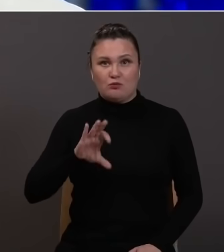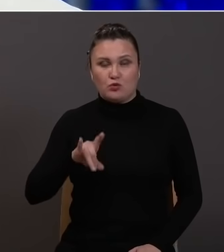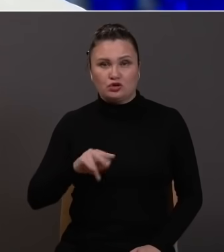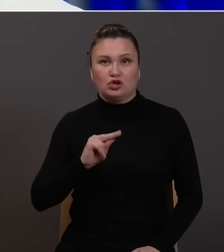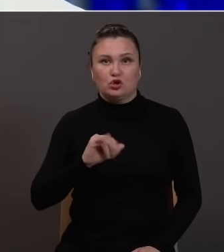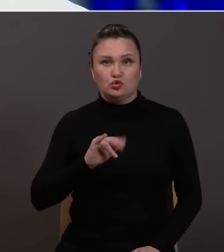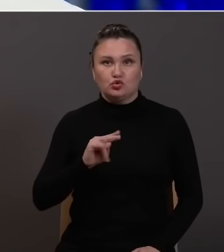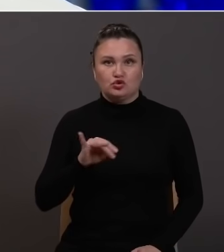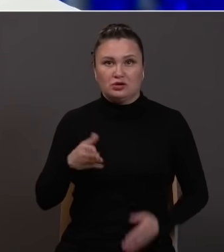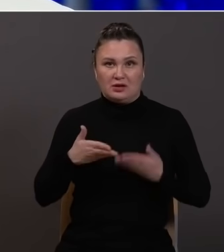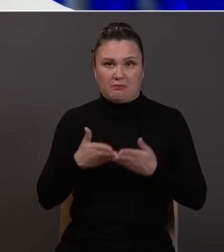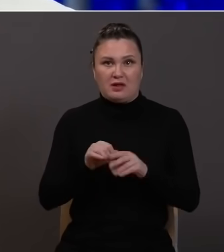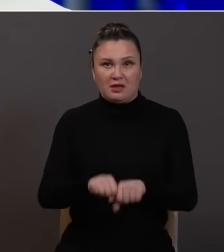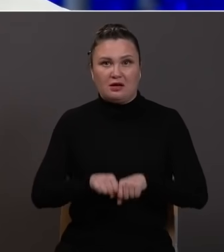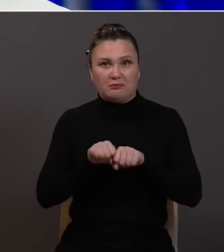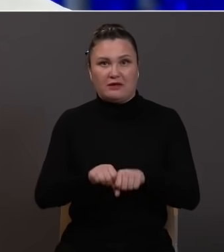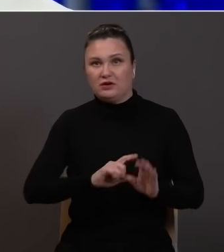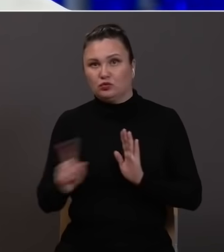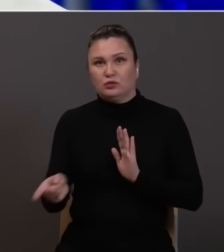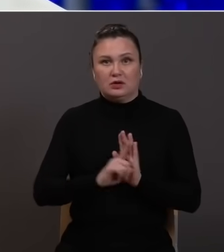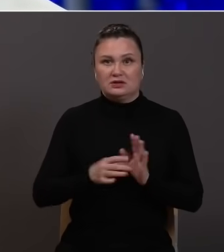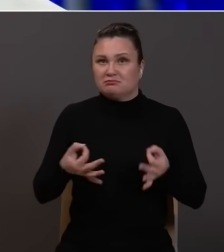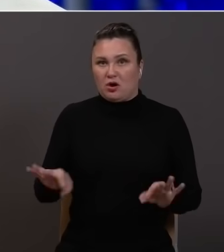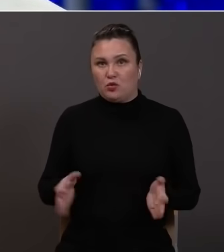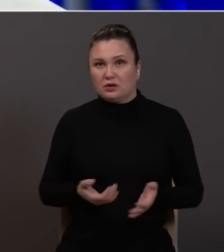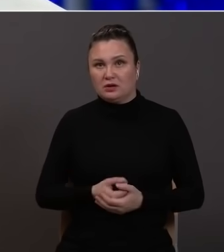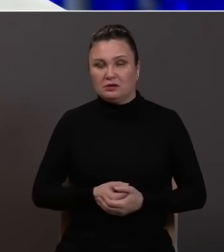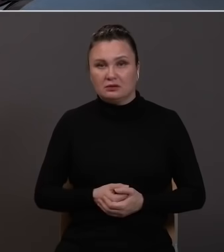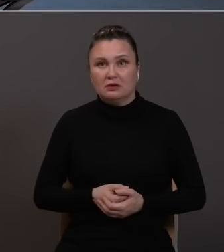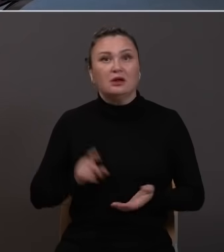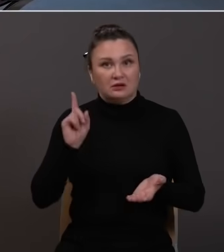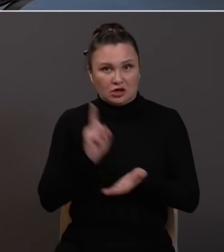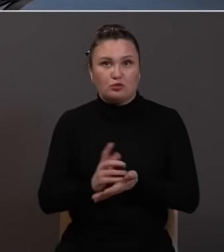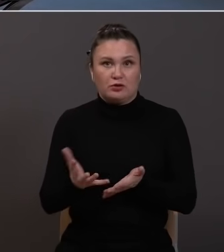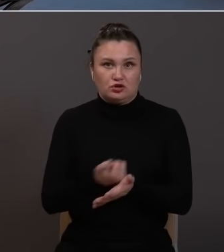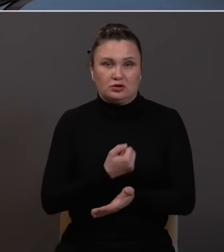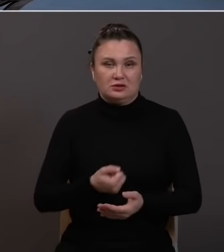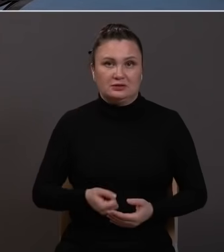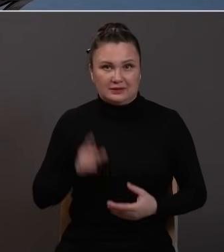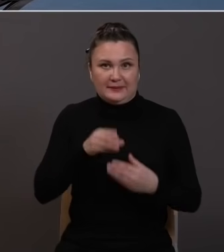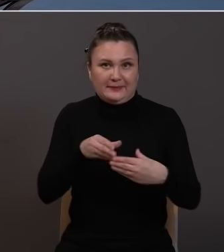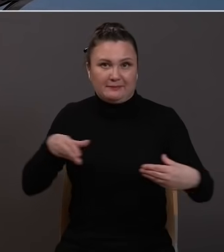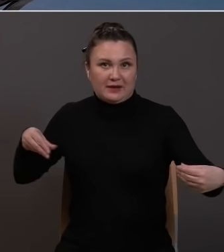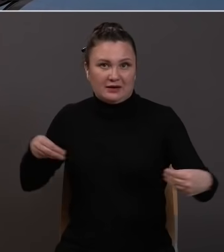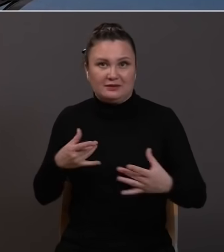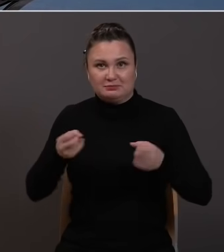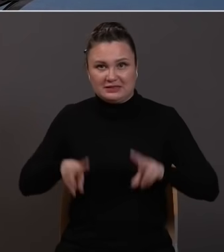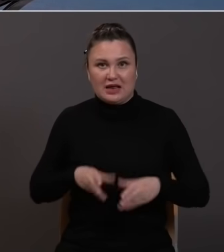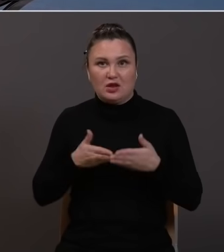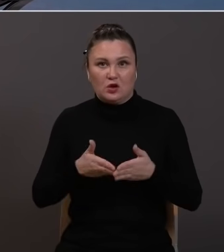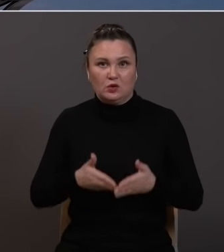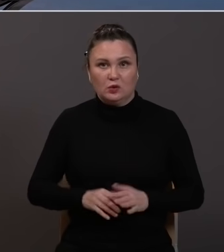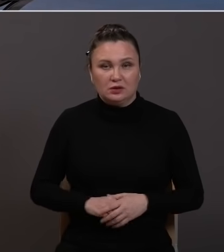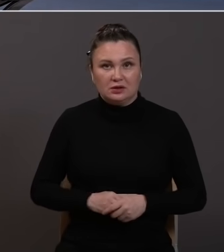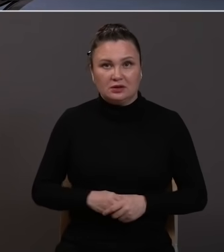друг к другу на байдарах абсолютно спокойно. Ну да, должно получиться на каяках там, наверное, каких-нибудь. Да, что-нибудь такое, то есть, в